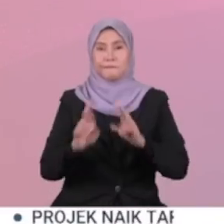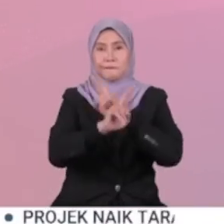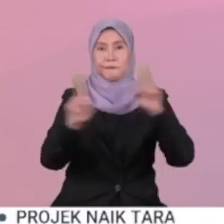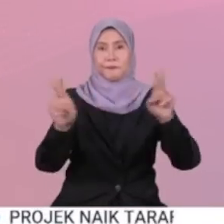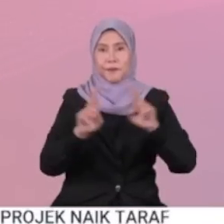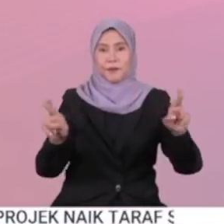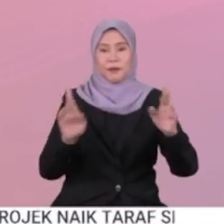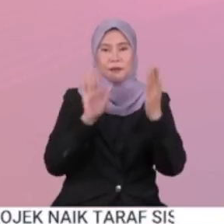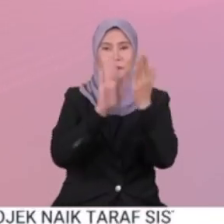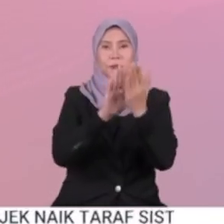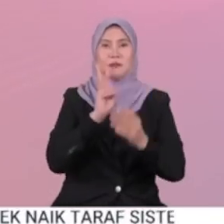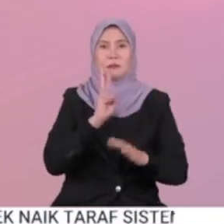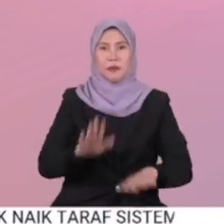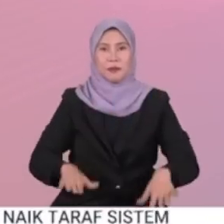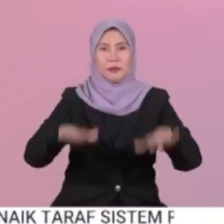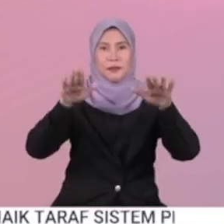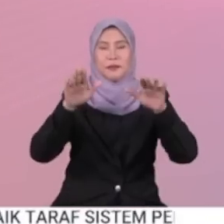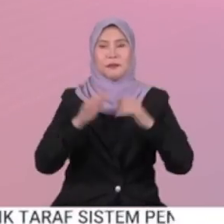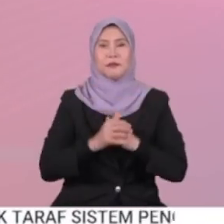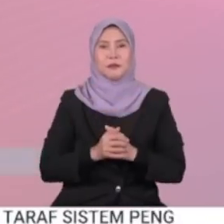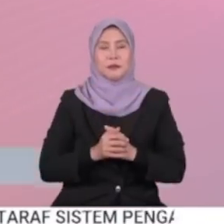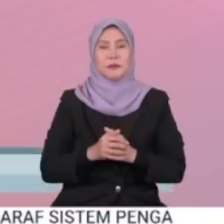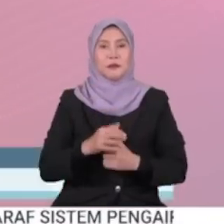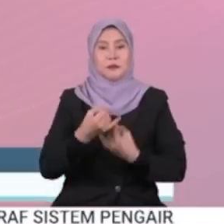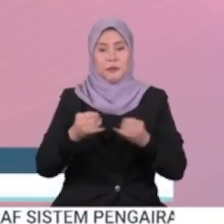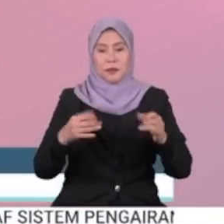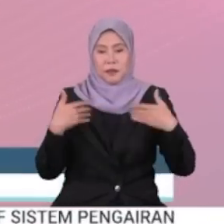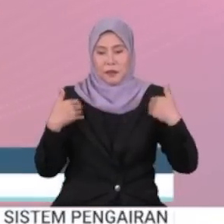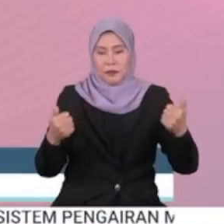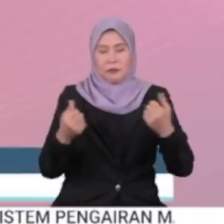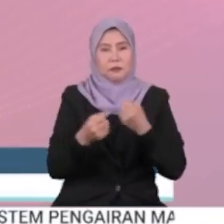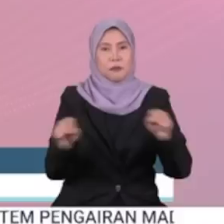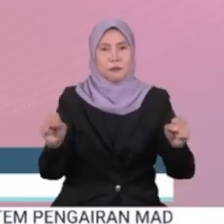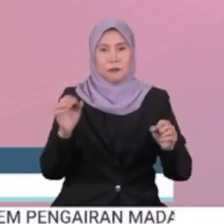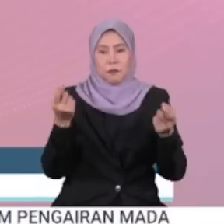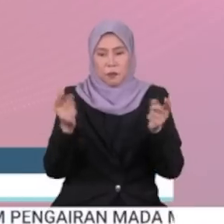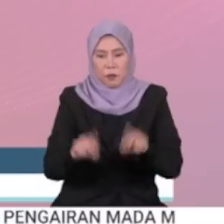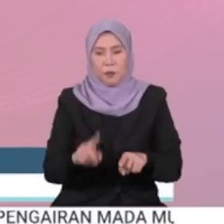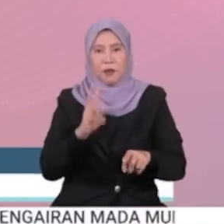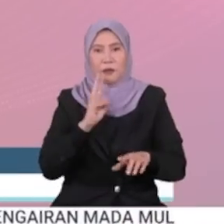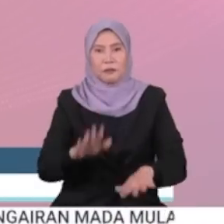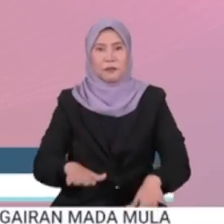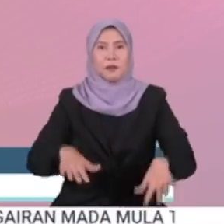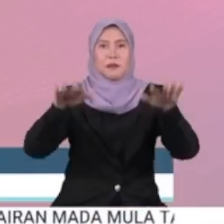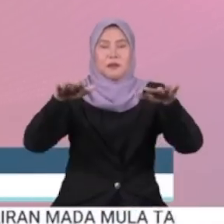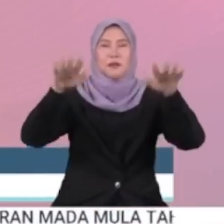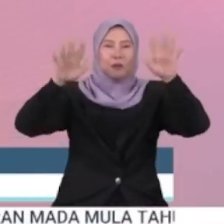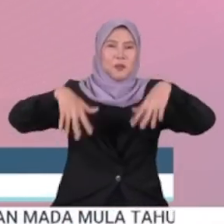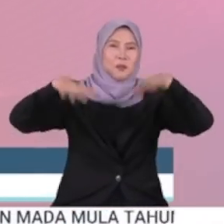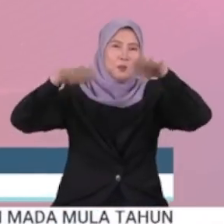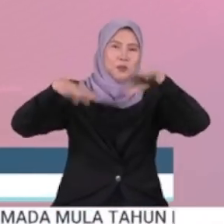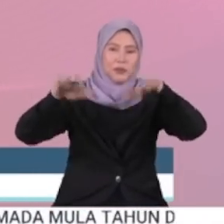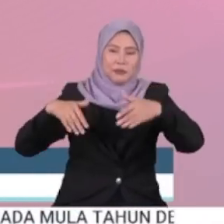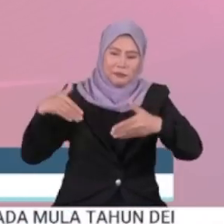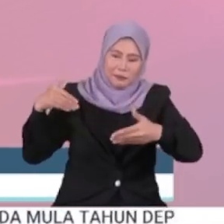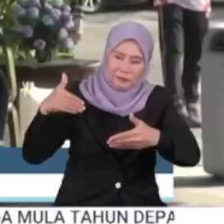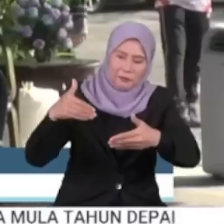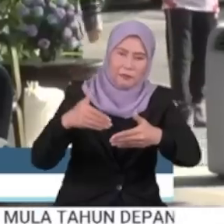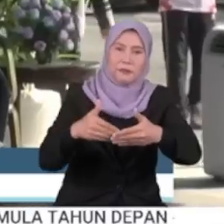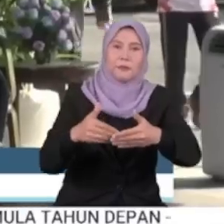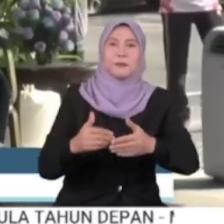Persiapan hadapi banjir, Jabatan Kesihatan Negeri Terengganu siap siaga sepenuhnya jika berlaku banjir berikutan musim tengkujuh semakin hampir.